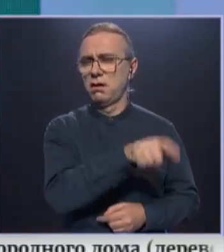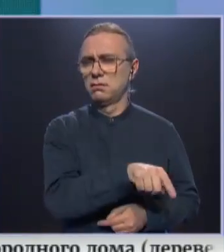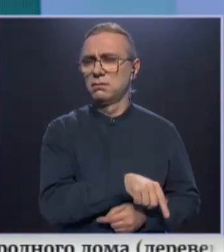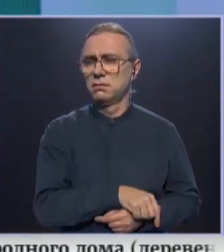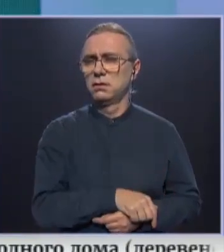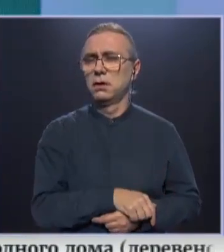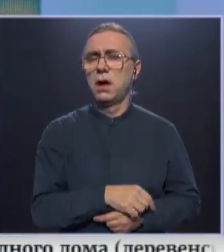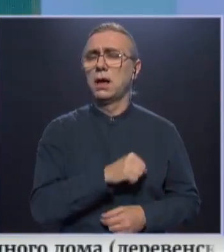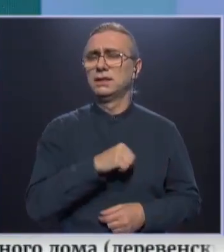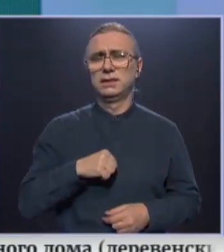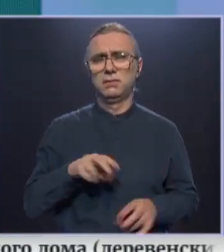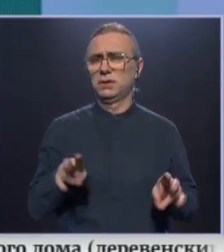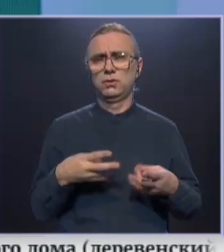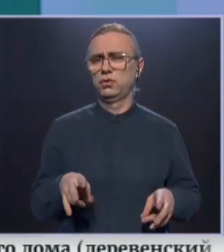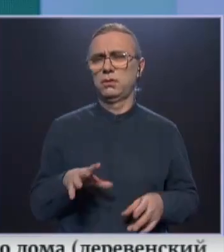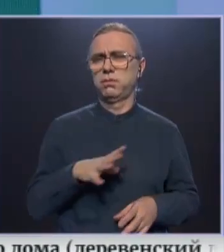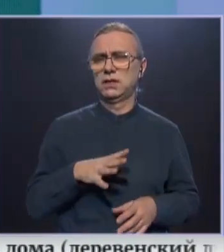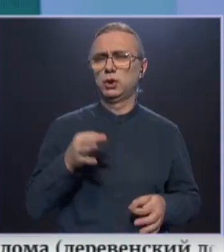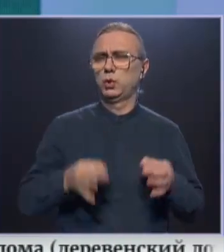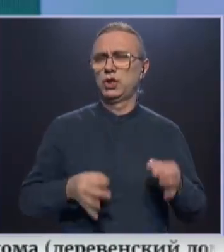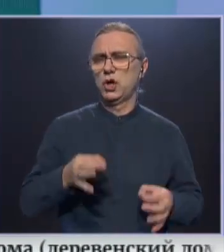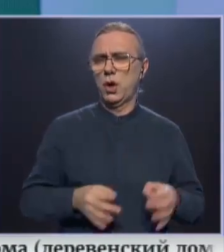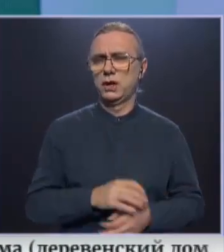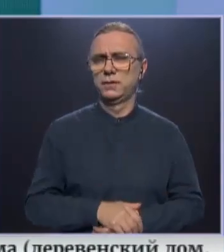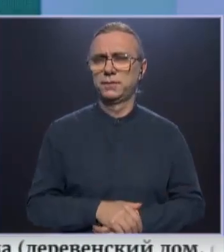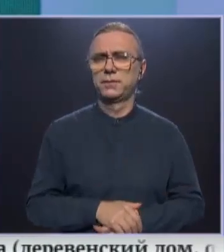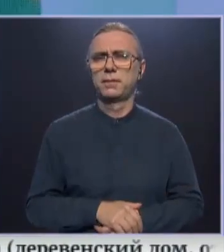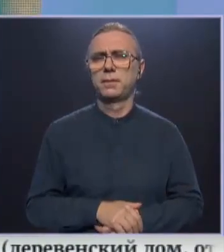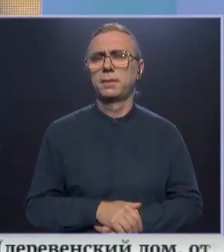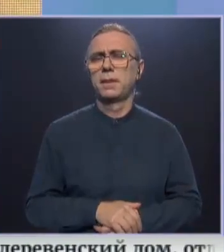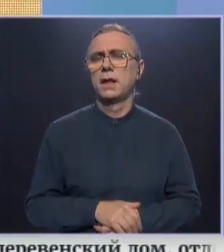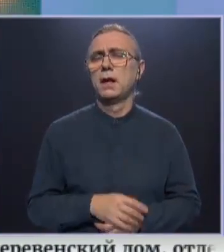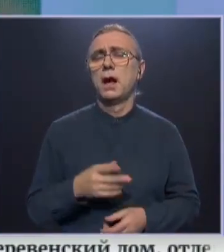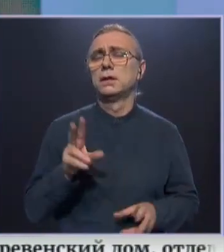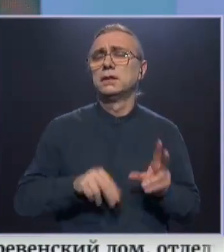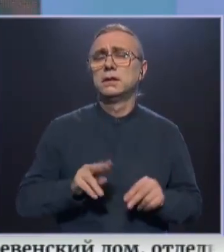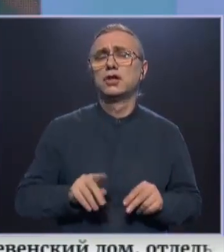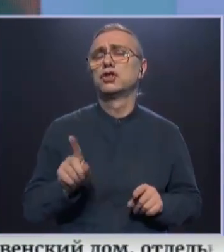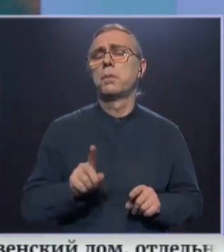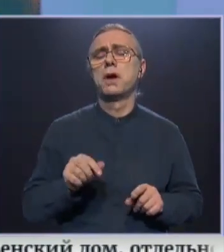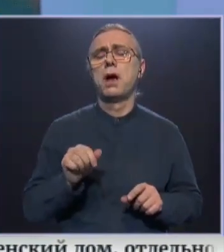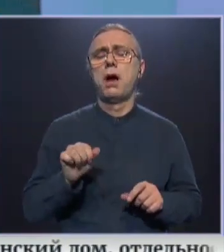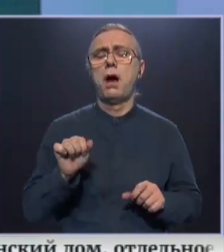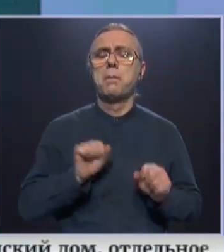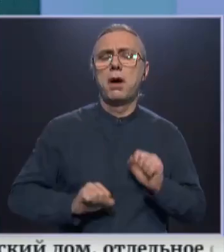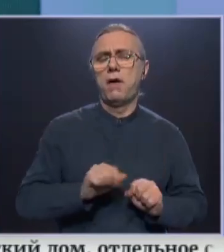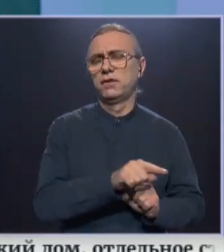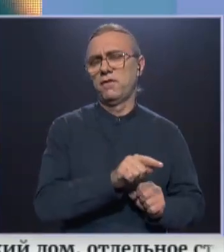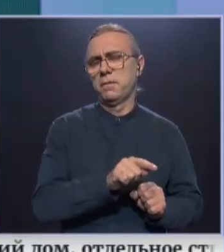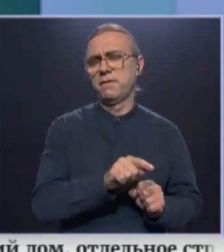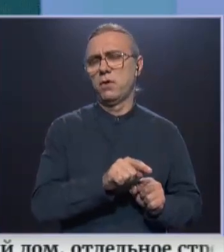самому судьей. Это не значит, что мы оправдываем поступок, оправдываем зло. Просто разделяем. Есть